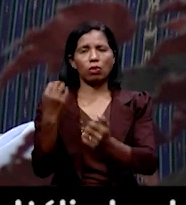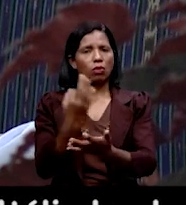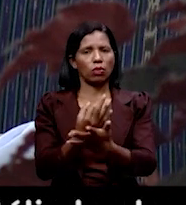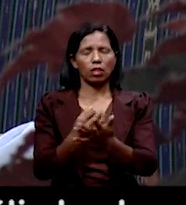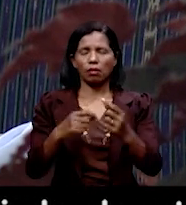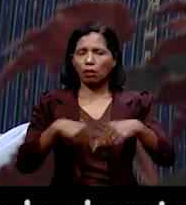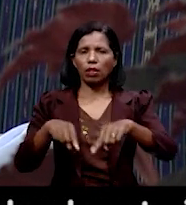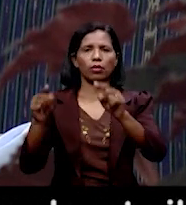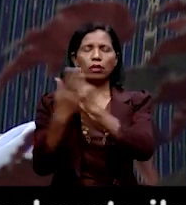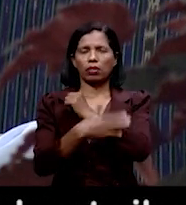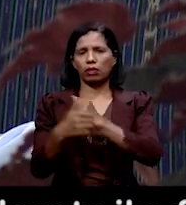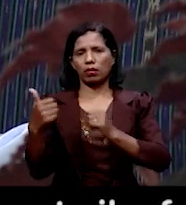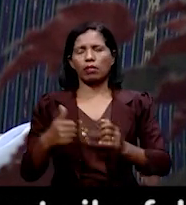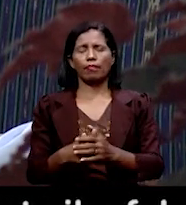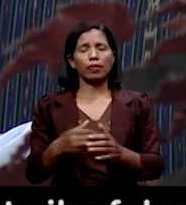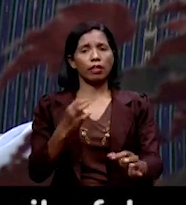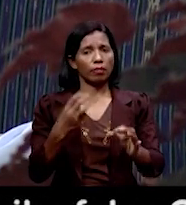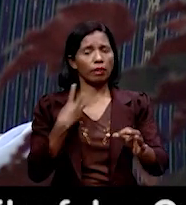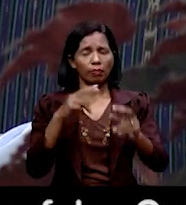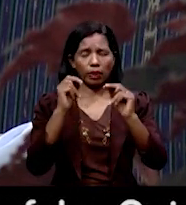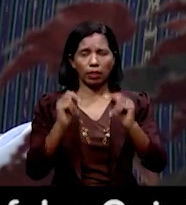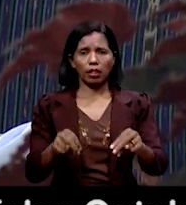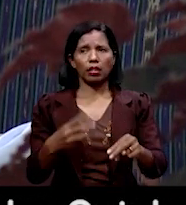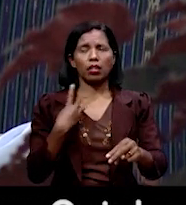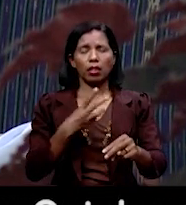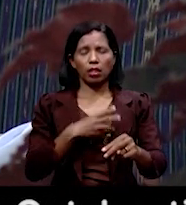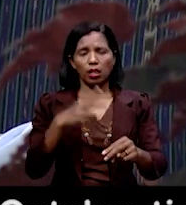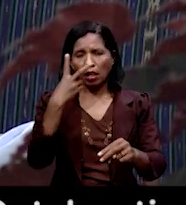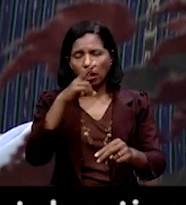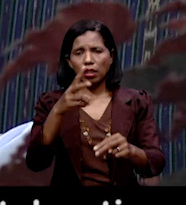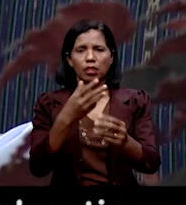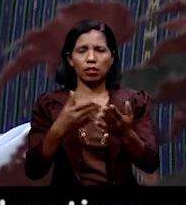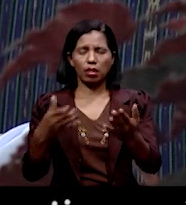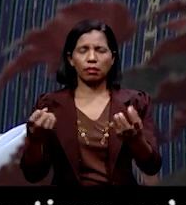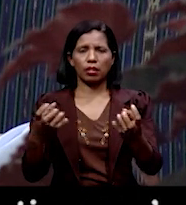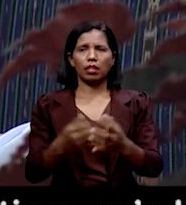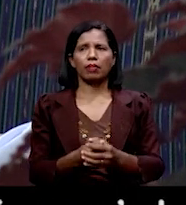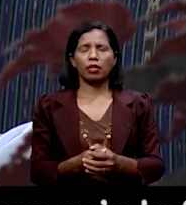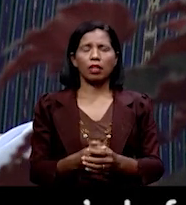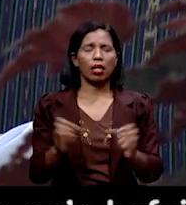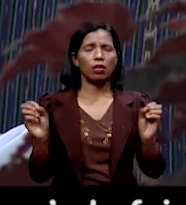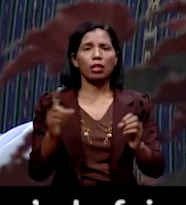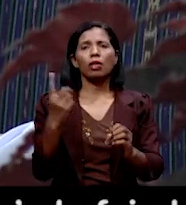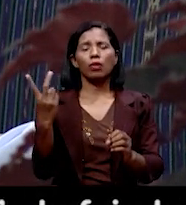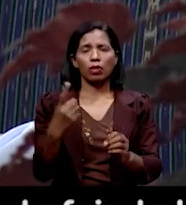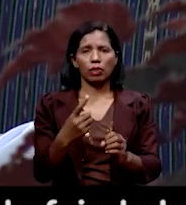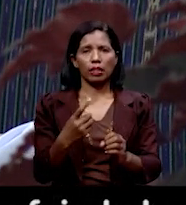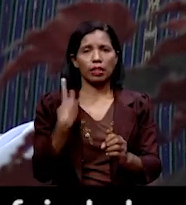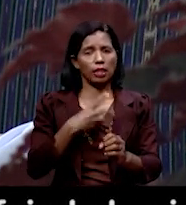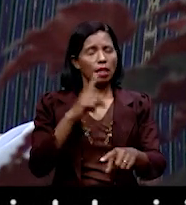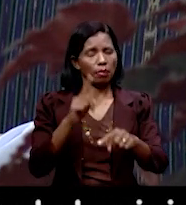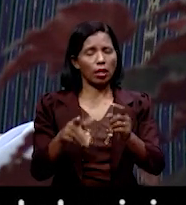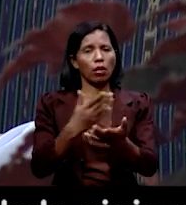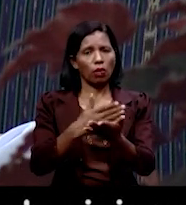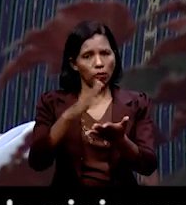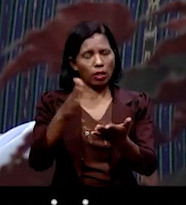rai kia presidio ta tenki buka kurisi sasan sa nehot lawas tiang kata kita la bele sosa kita sosa